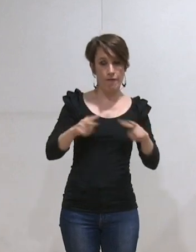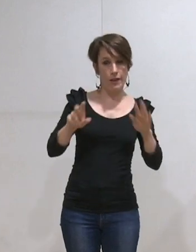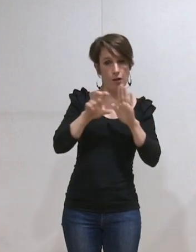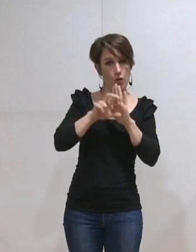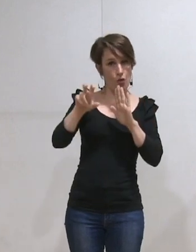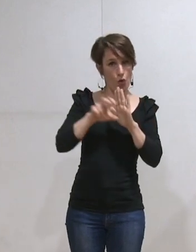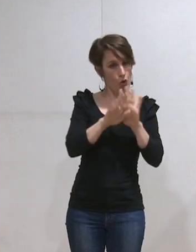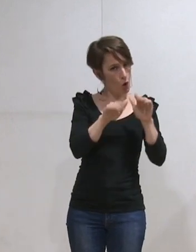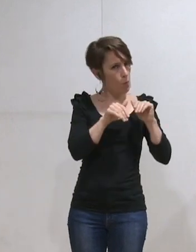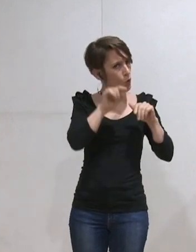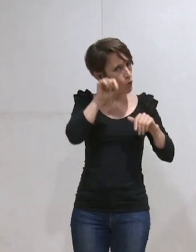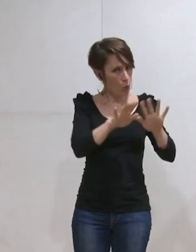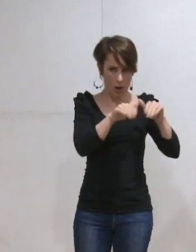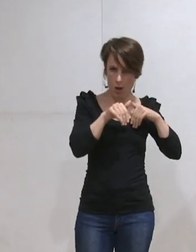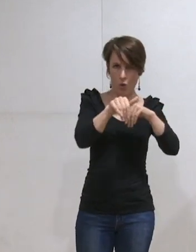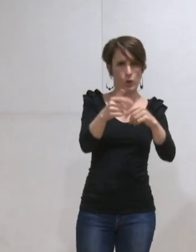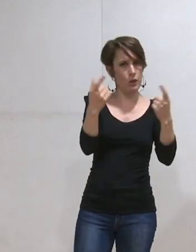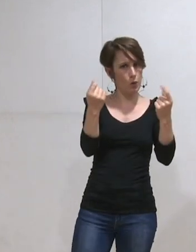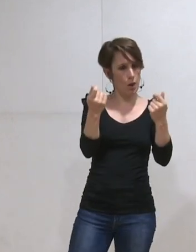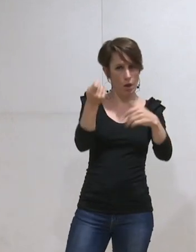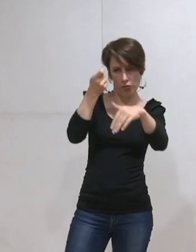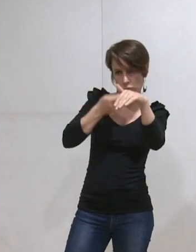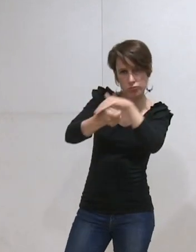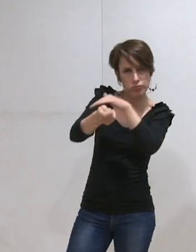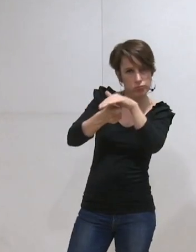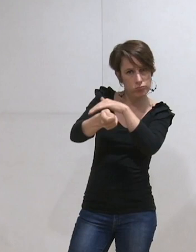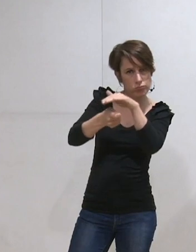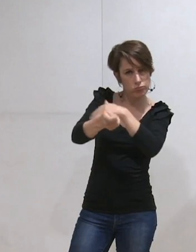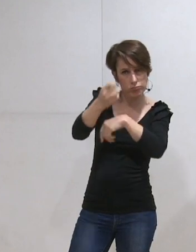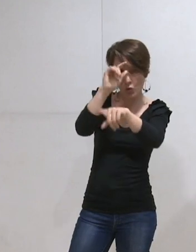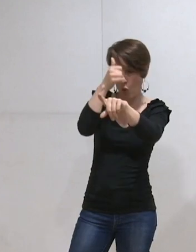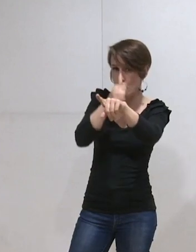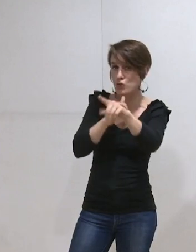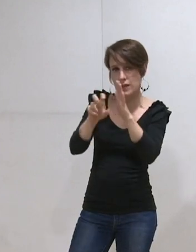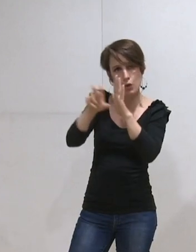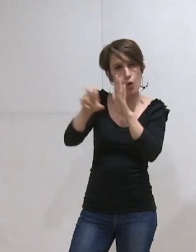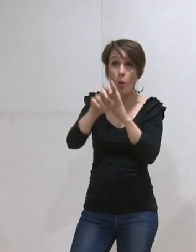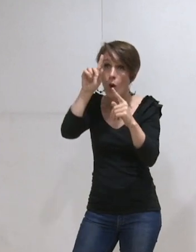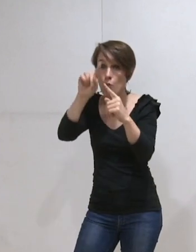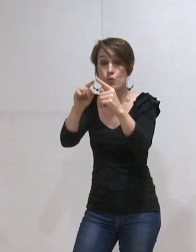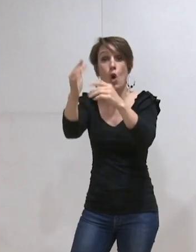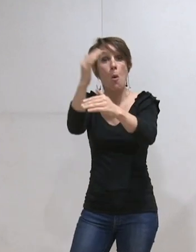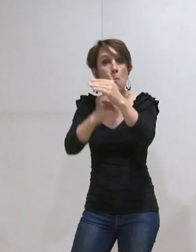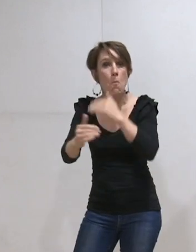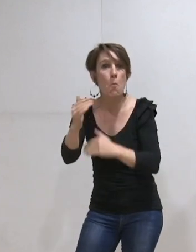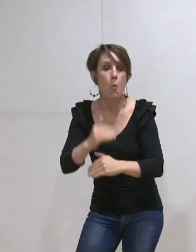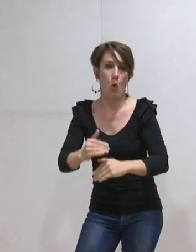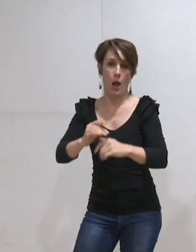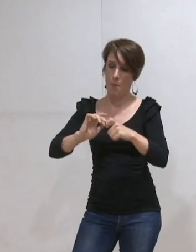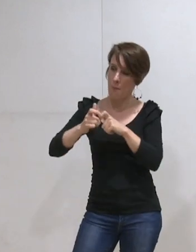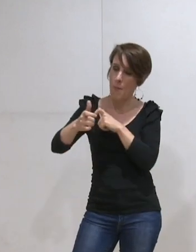musées les moyens de maintenir une véritable programmation c'est le premier point que je souhaite